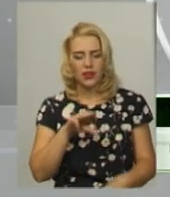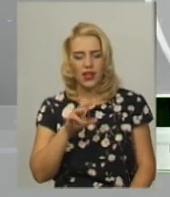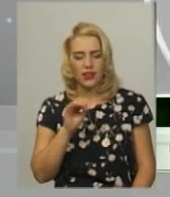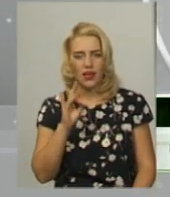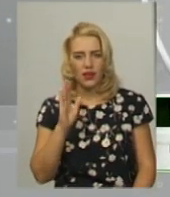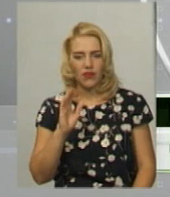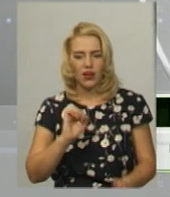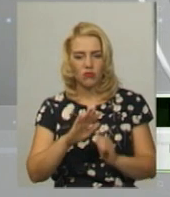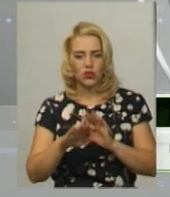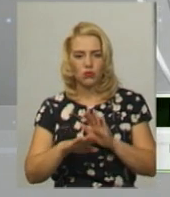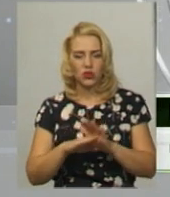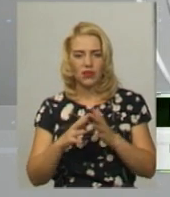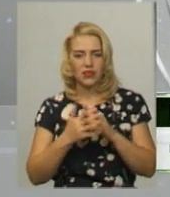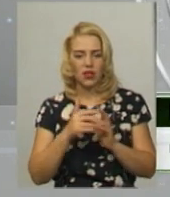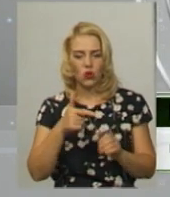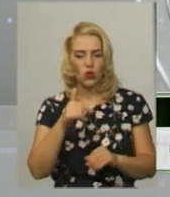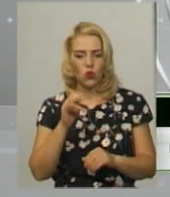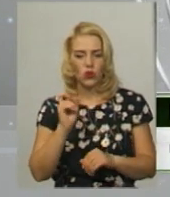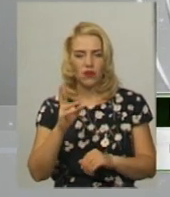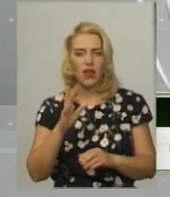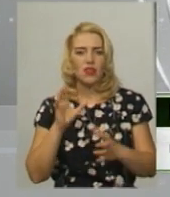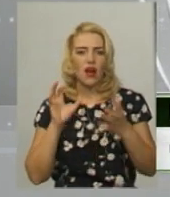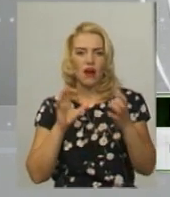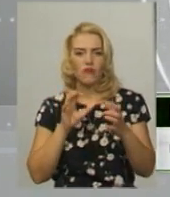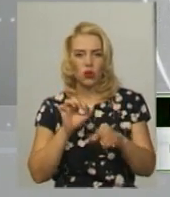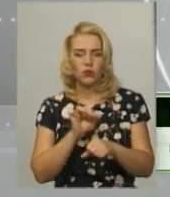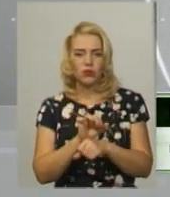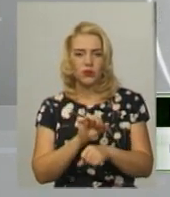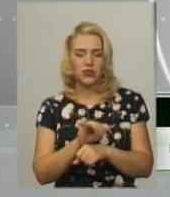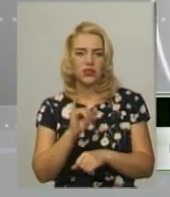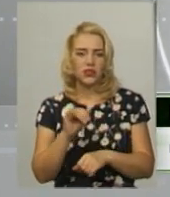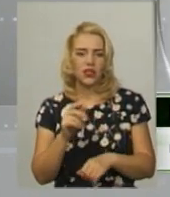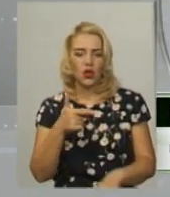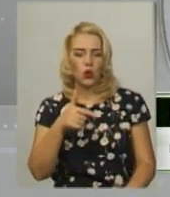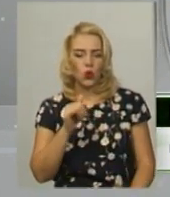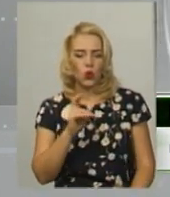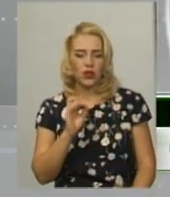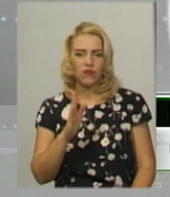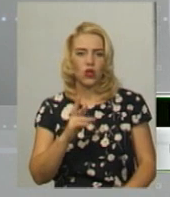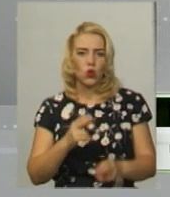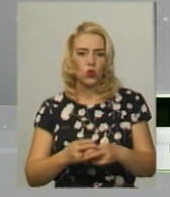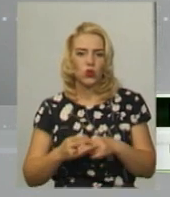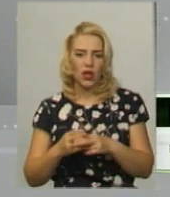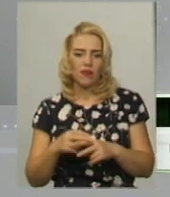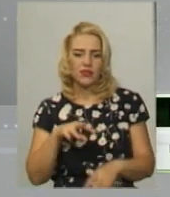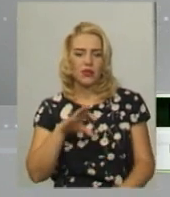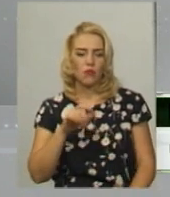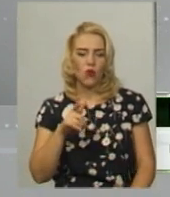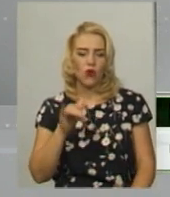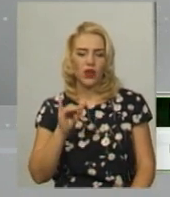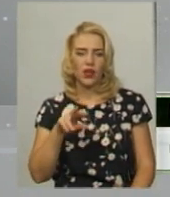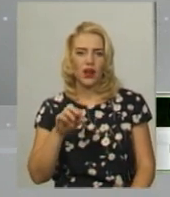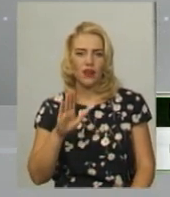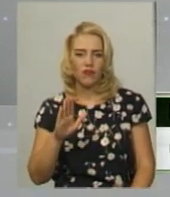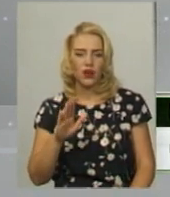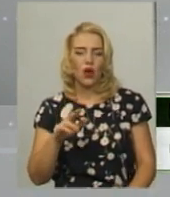Татарів-Кам'янець-Подільський в селі Гуків на автобусній зупинці і дорога Гуків-Дунаївці-Могилів-Подільський на автобусній зупинці в